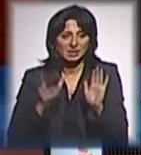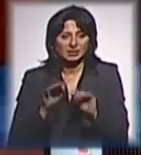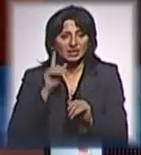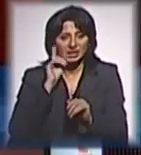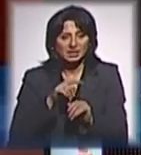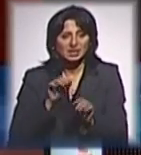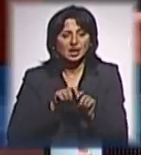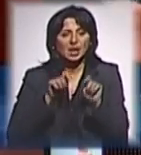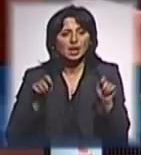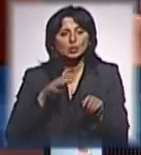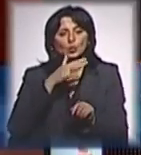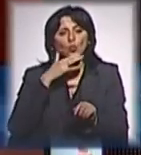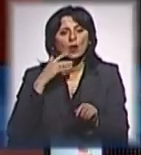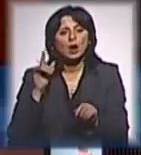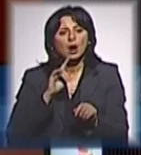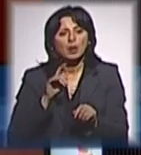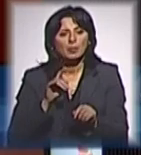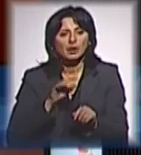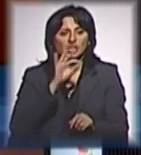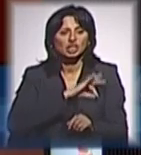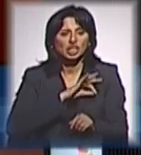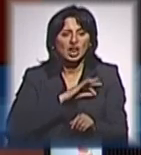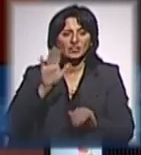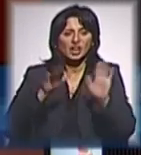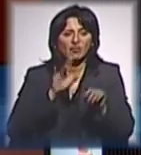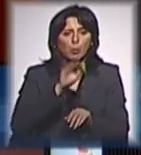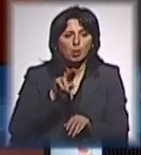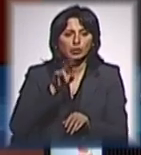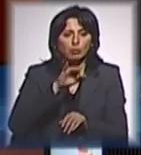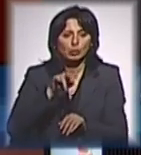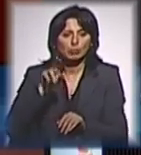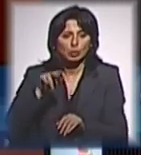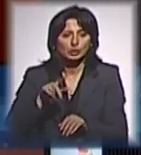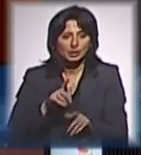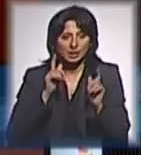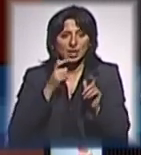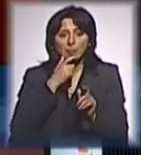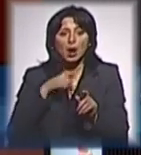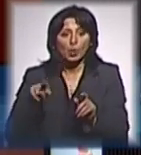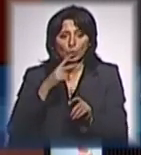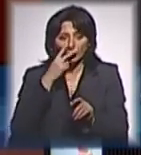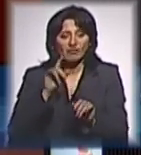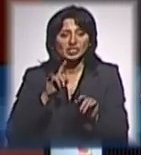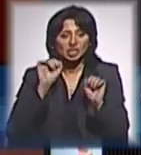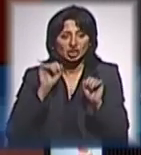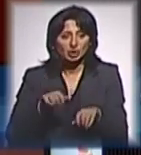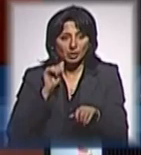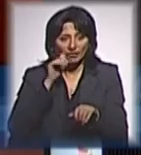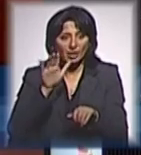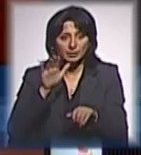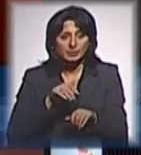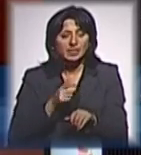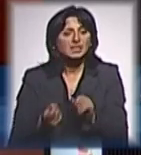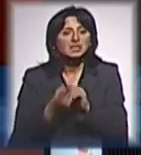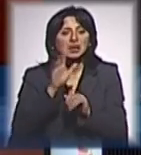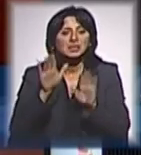იცი ეკარო, გაიხსნა უამრავი რაღაც აგრო შეღავათიანი კრედიტების ფონდები, თუმცა დამეთახმება ეხა ყველა ტელემაყურებელი, რომელსაც შეუძლია ხვალე გადამამოწმოს. საიდან